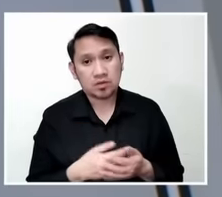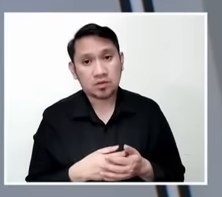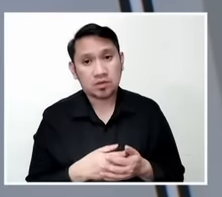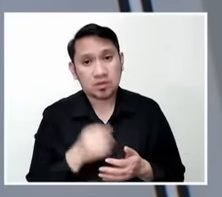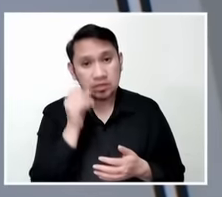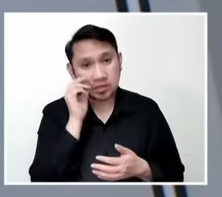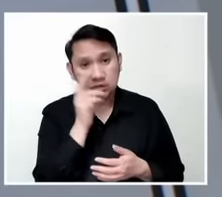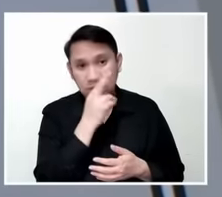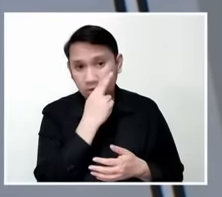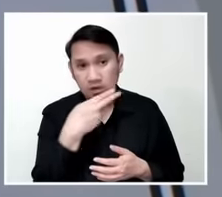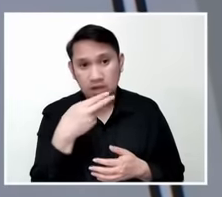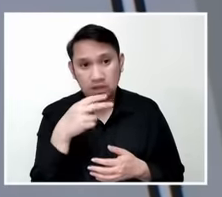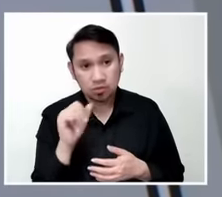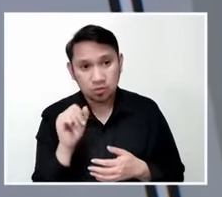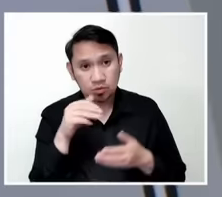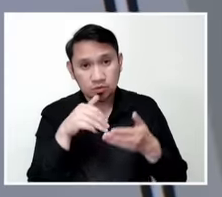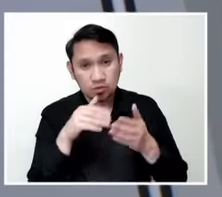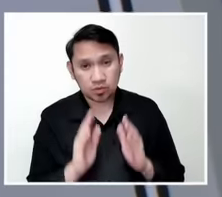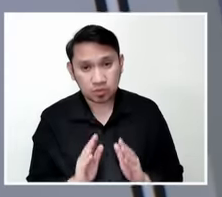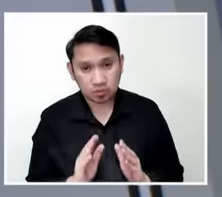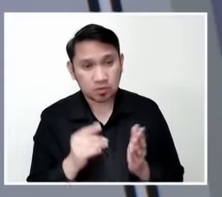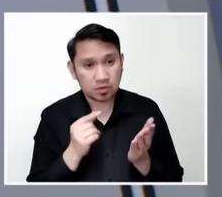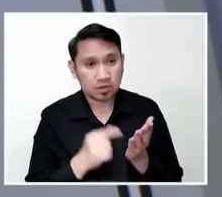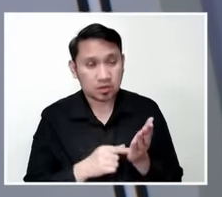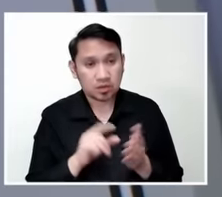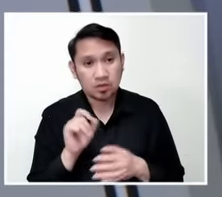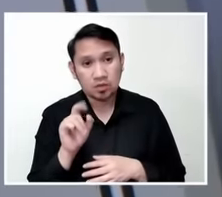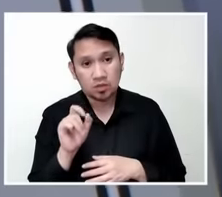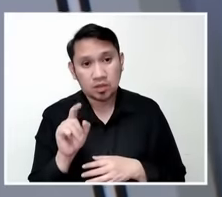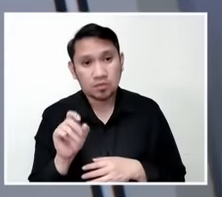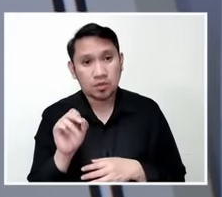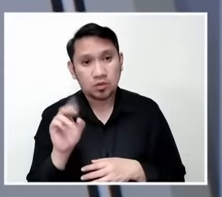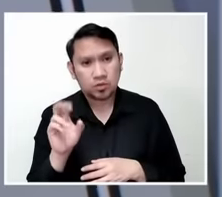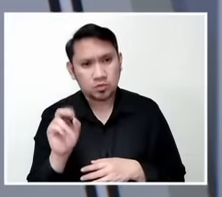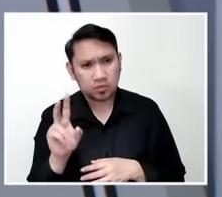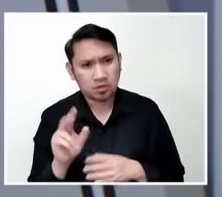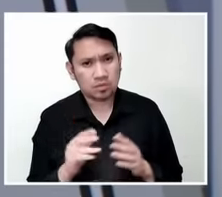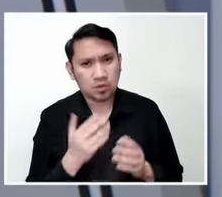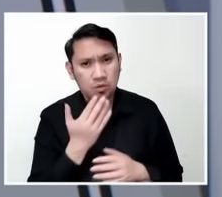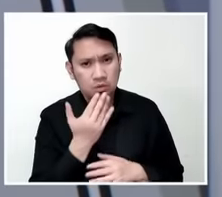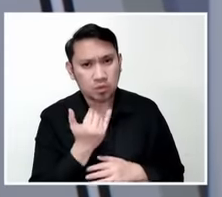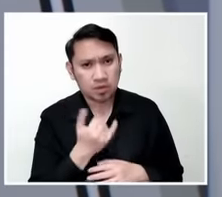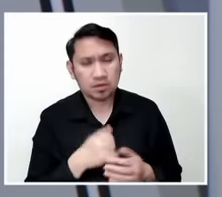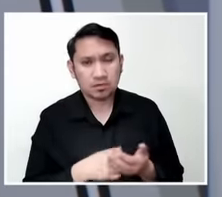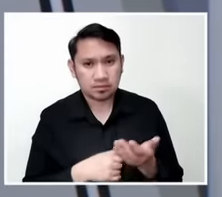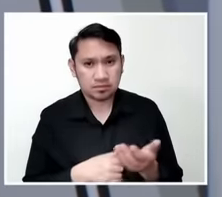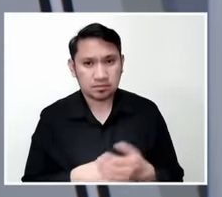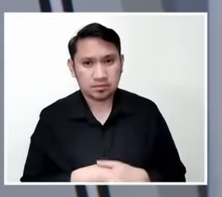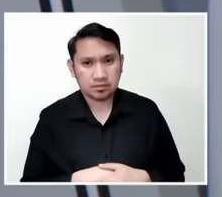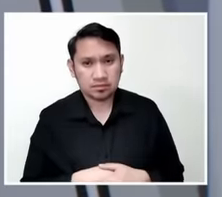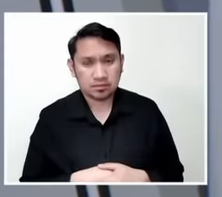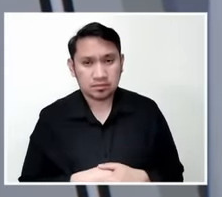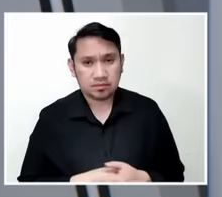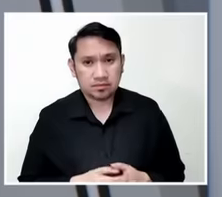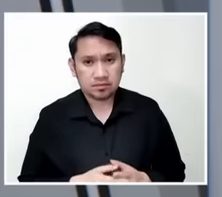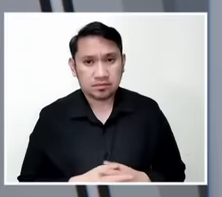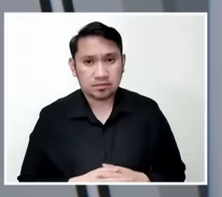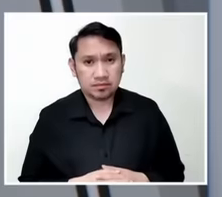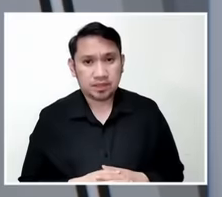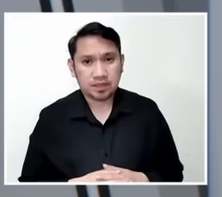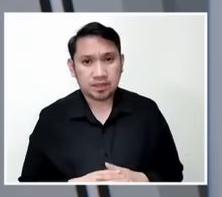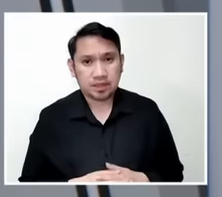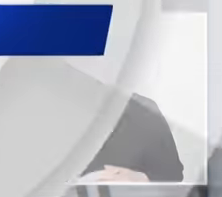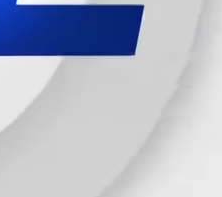students o yung mga papasok sa grades 11 at 12. Alamin kung bakit sa pagpapatrol ni Joyce